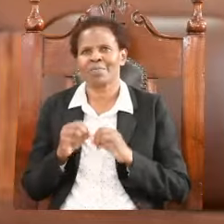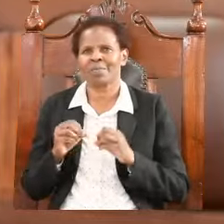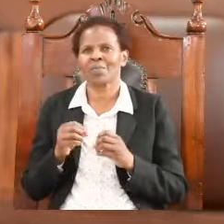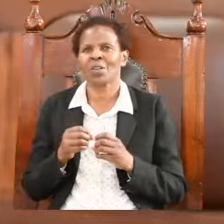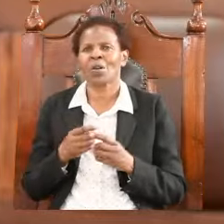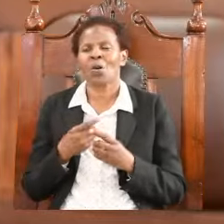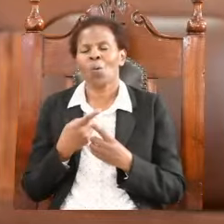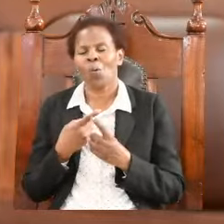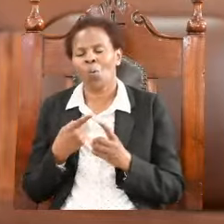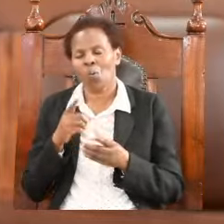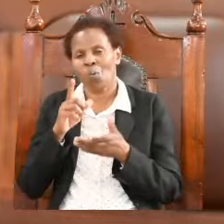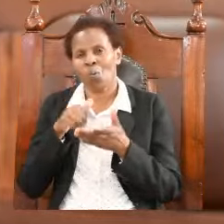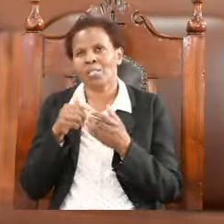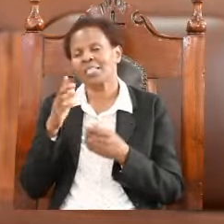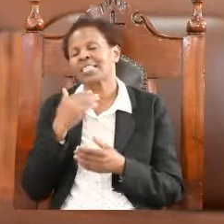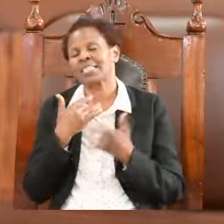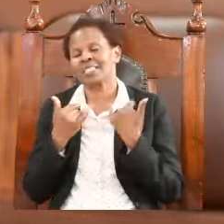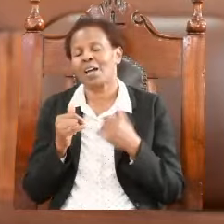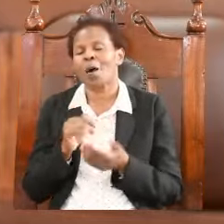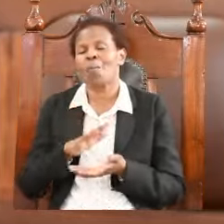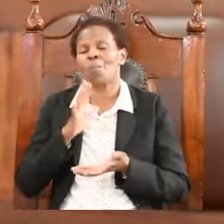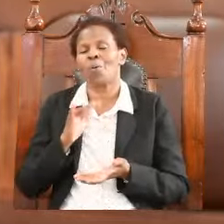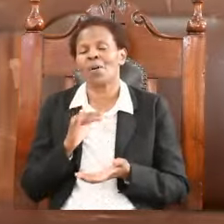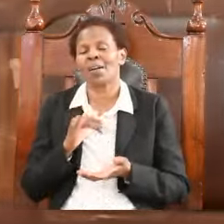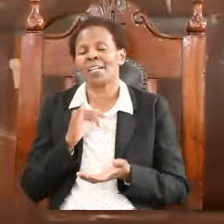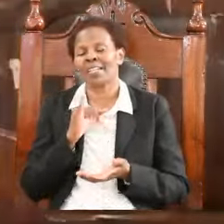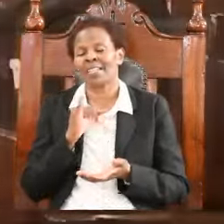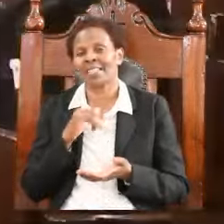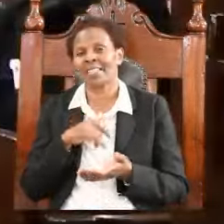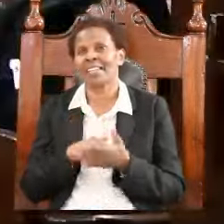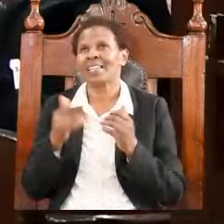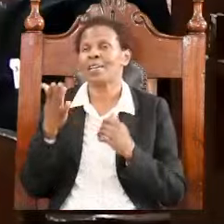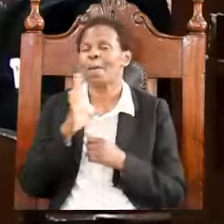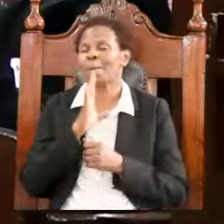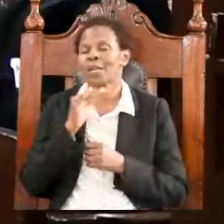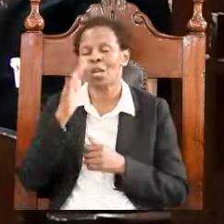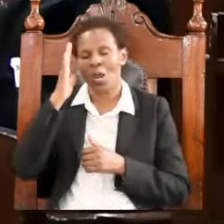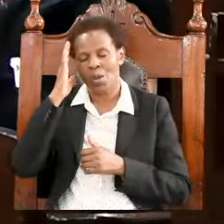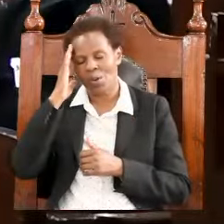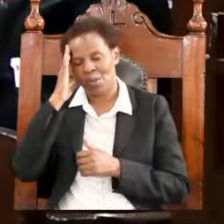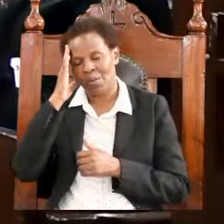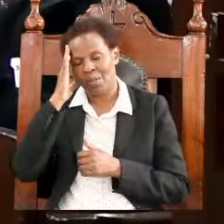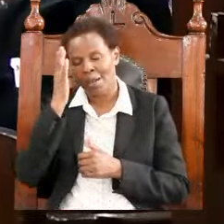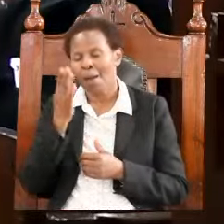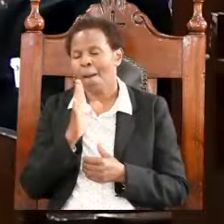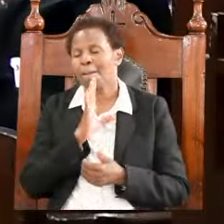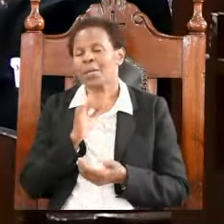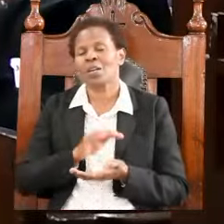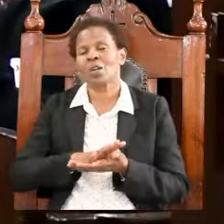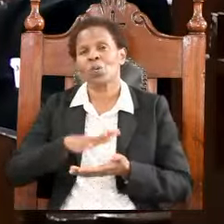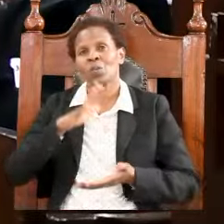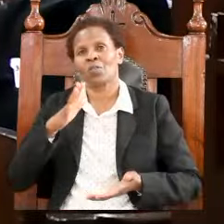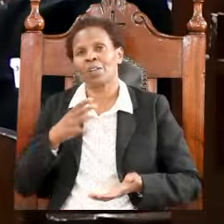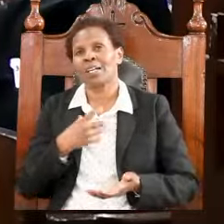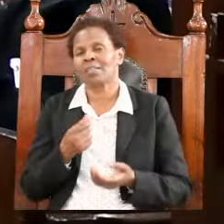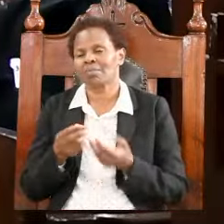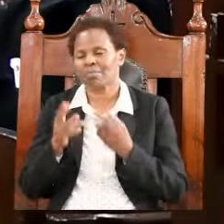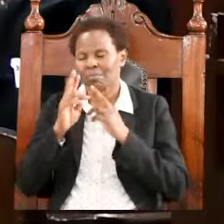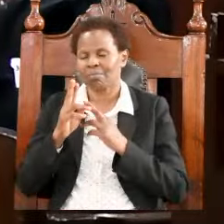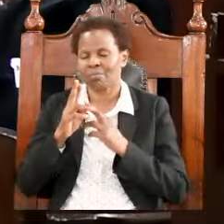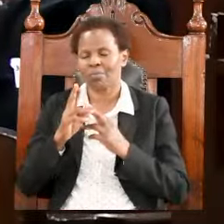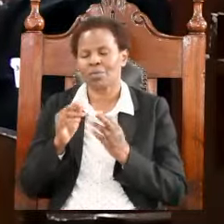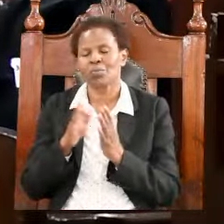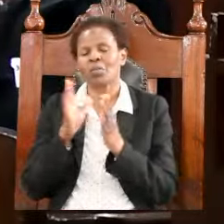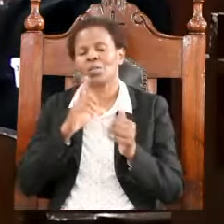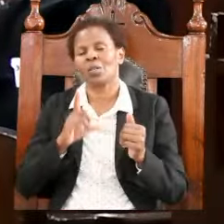kiria Ngai ariragiria muno ni tutume we amenyeke atugirio na atiike. Praise be